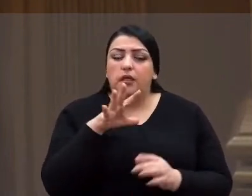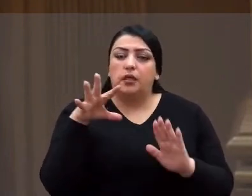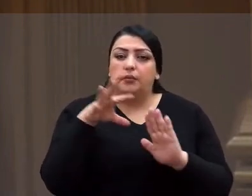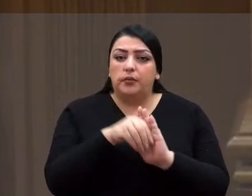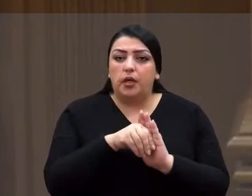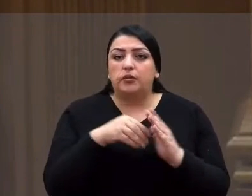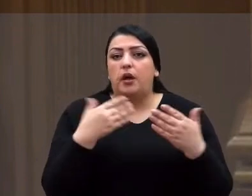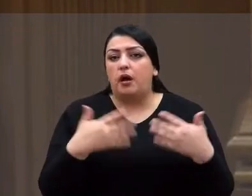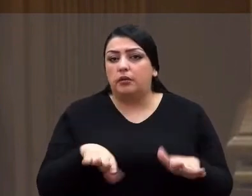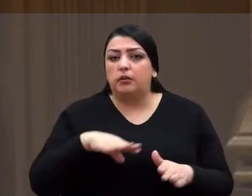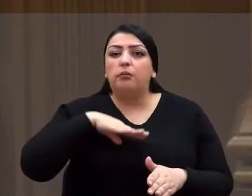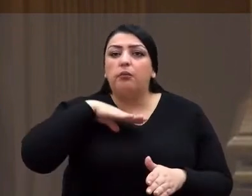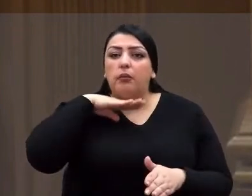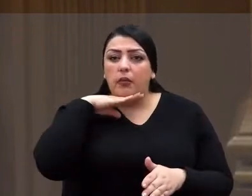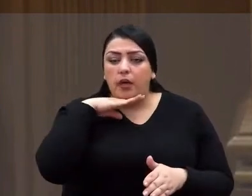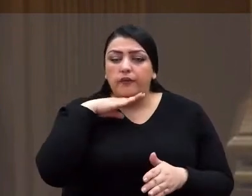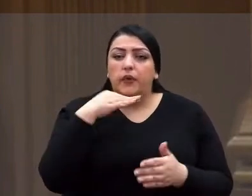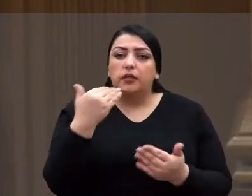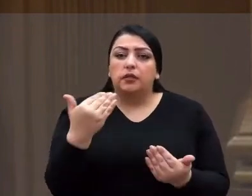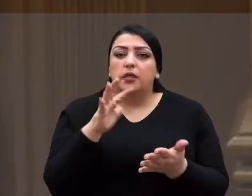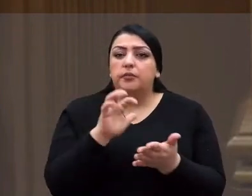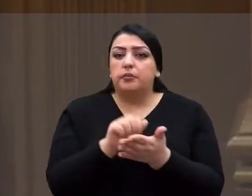այլևս բավարարան թե ոչ զբաղացրած